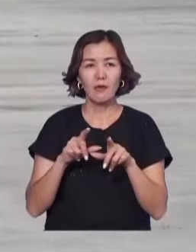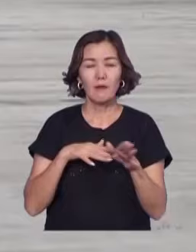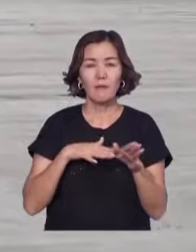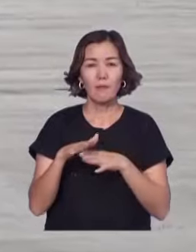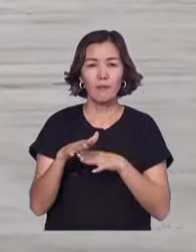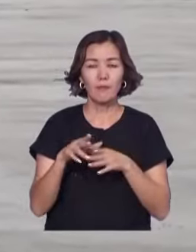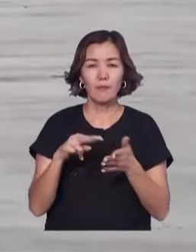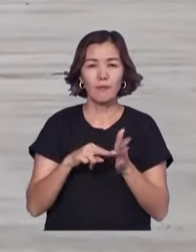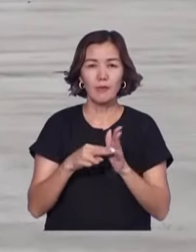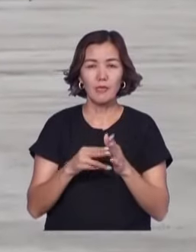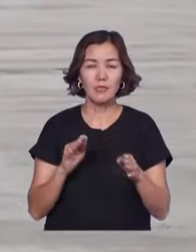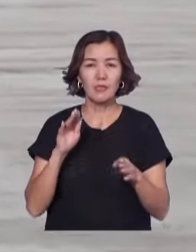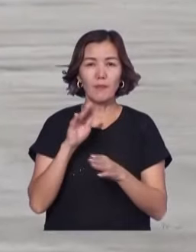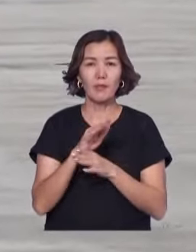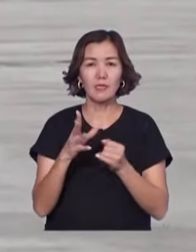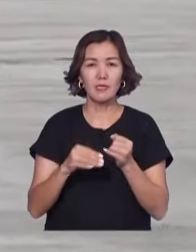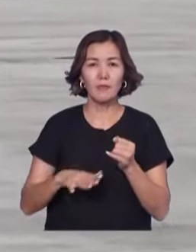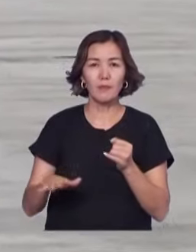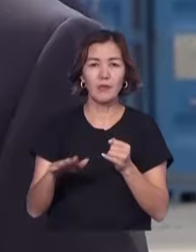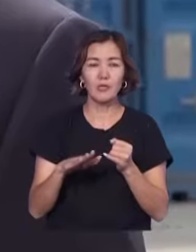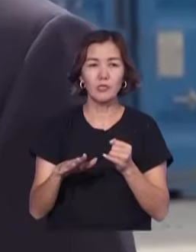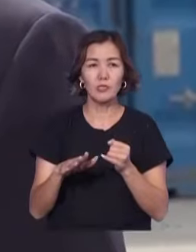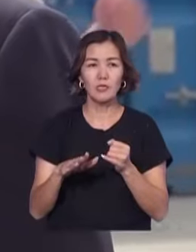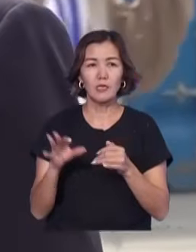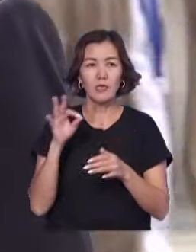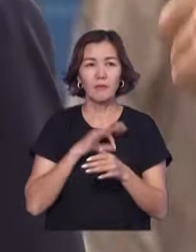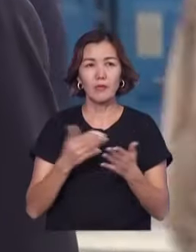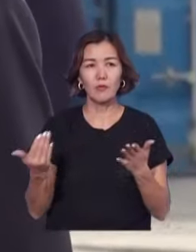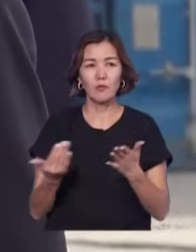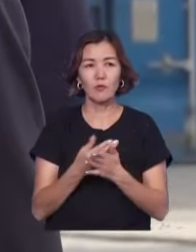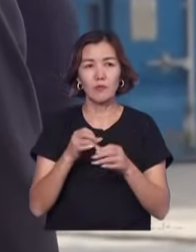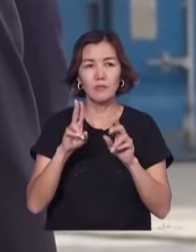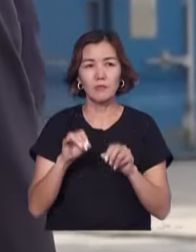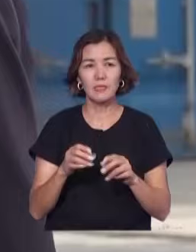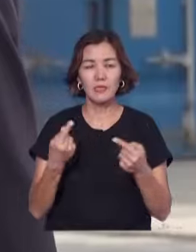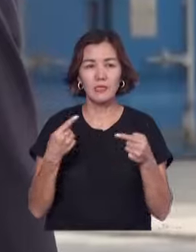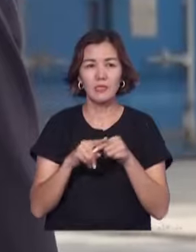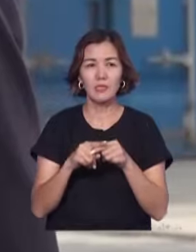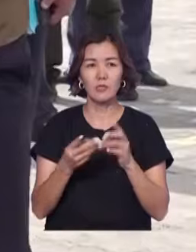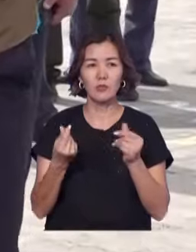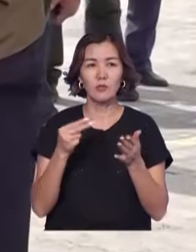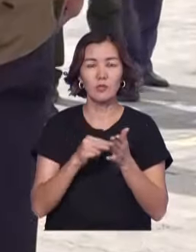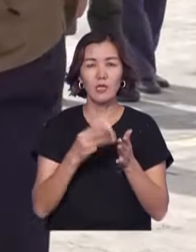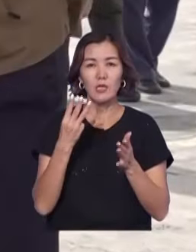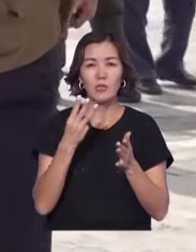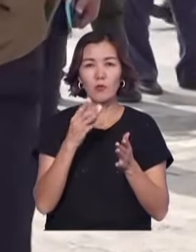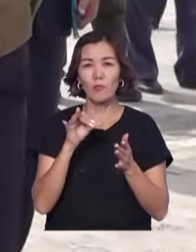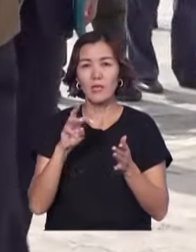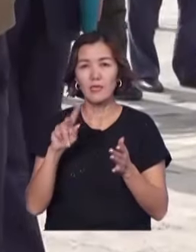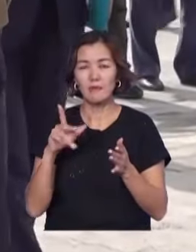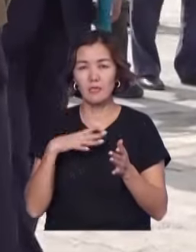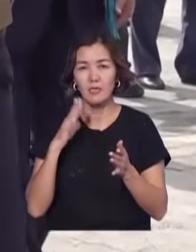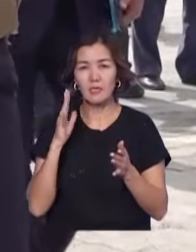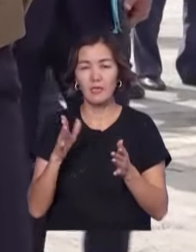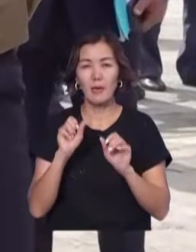по строительству дополнительной площадки терминала и приобретению специализированной техники на сумму свыше 3 миллиардов тенге.